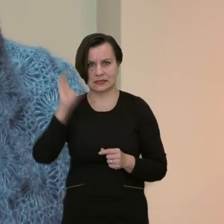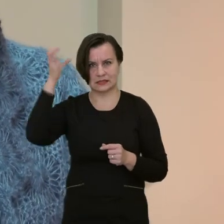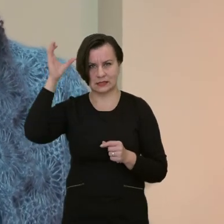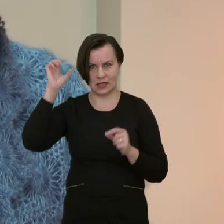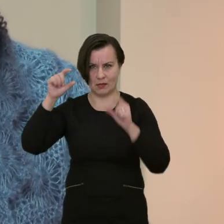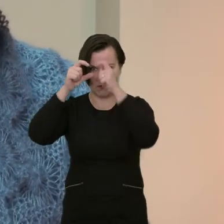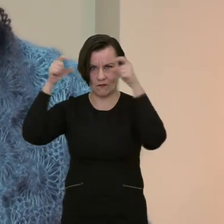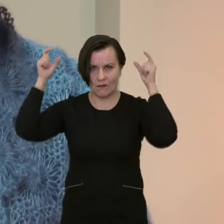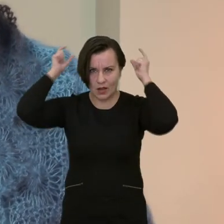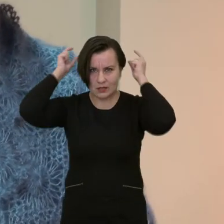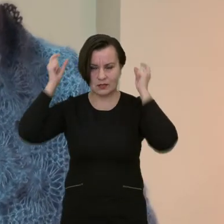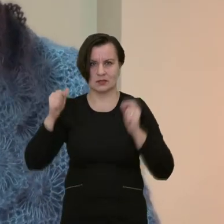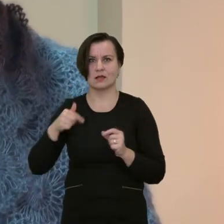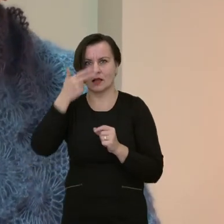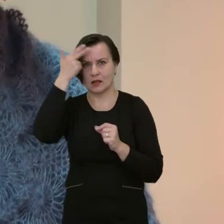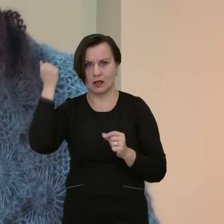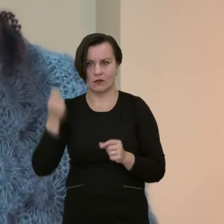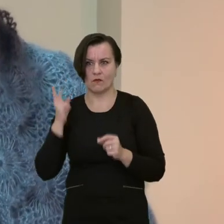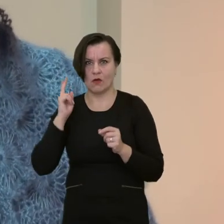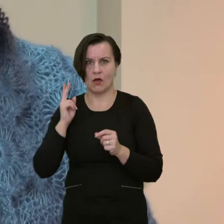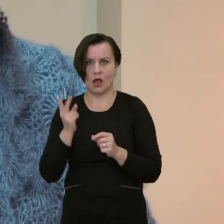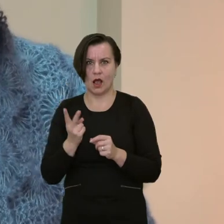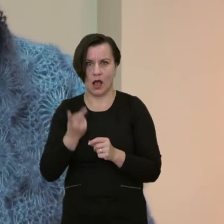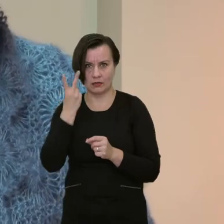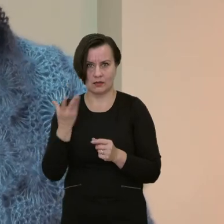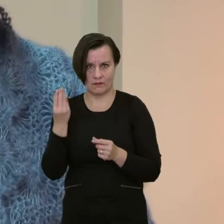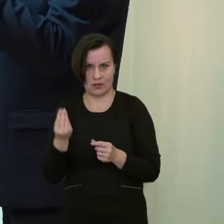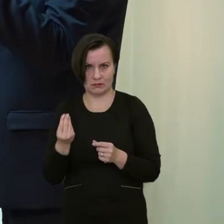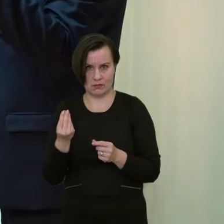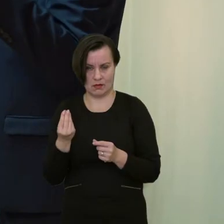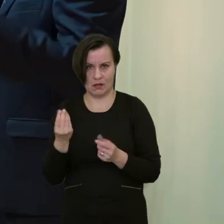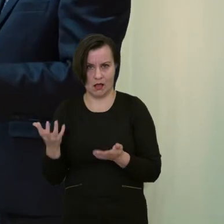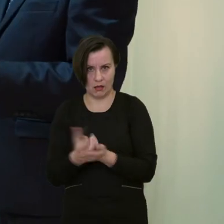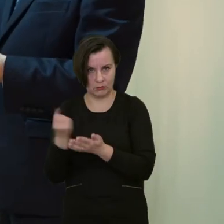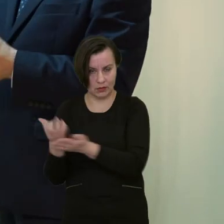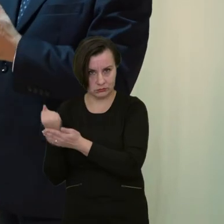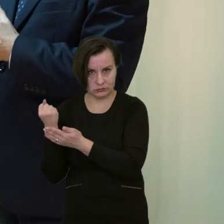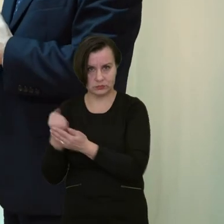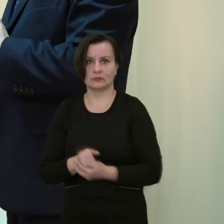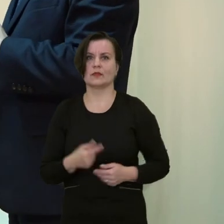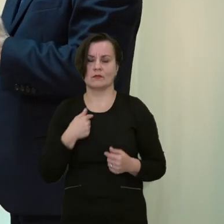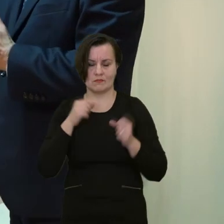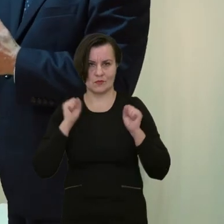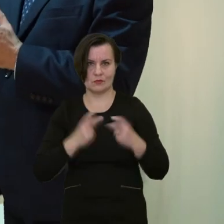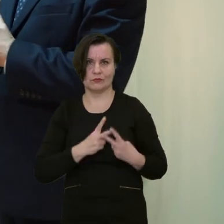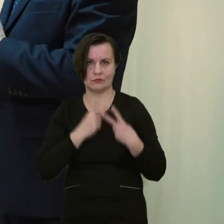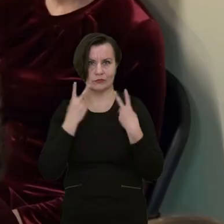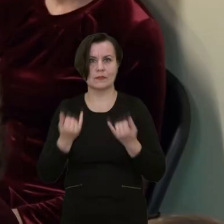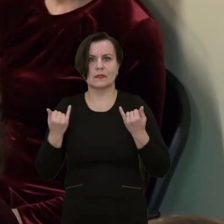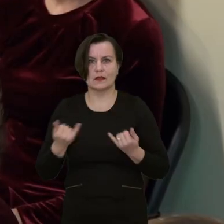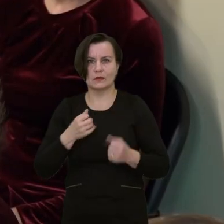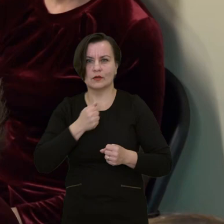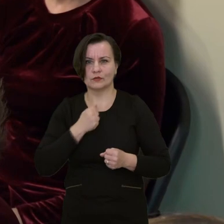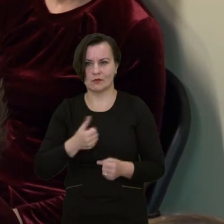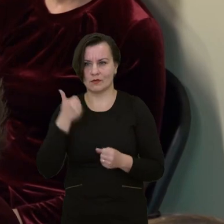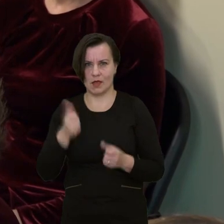vainike Lietuvoje užėmė 2 vietas. Tai va, turiu pasidžiaugti ir dabar turiu gerą